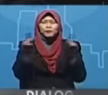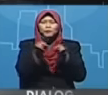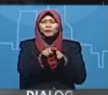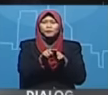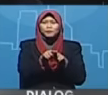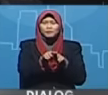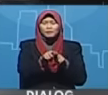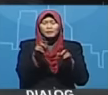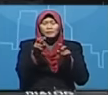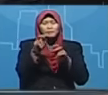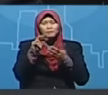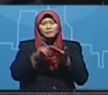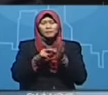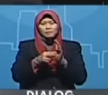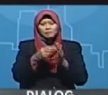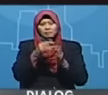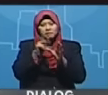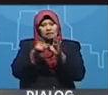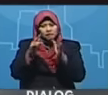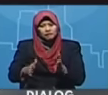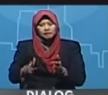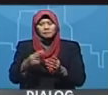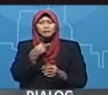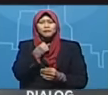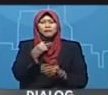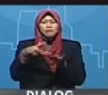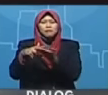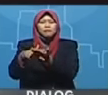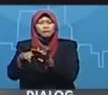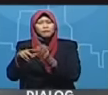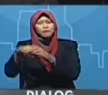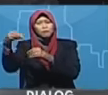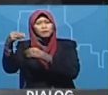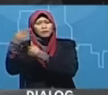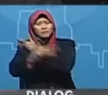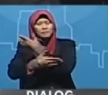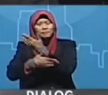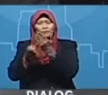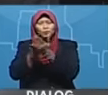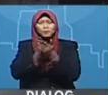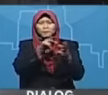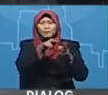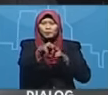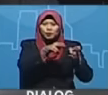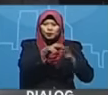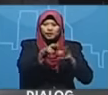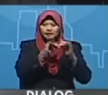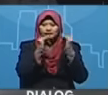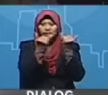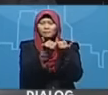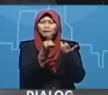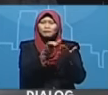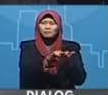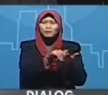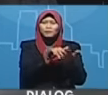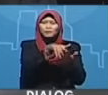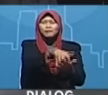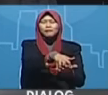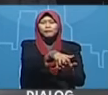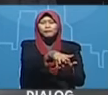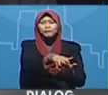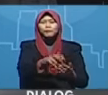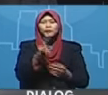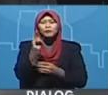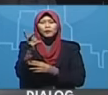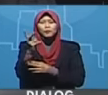adalah jemaah kita tersangkut dan sebagainya. Jadi ini kelemahan dari segi pengurusan syarikat tersebut. Okay. Yang keduanya ialah apa ni